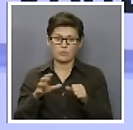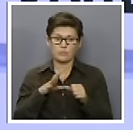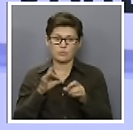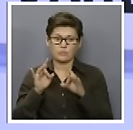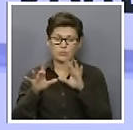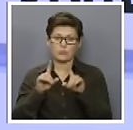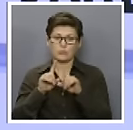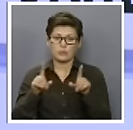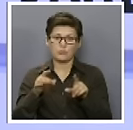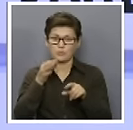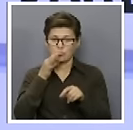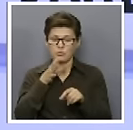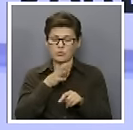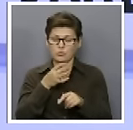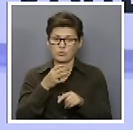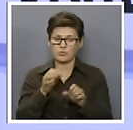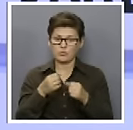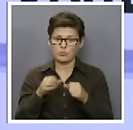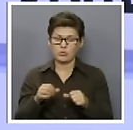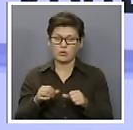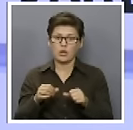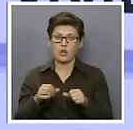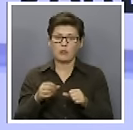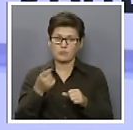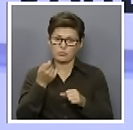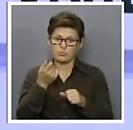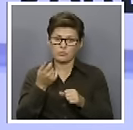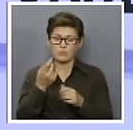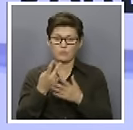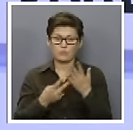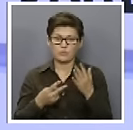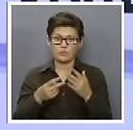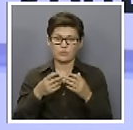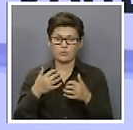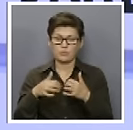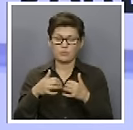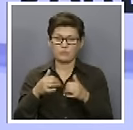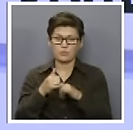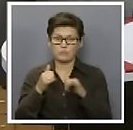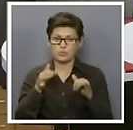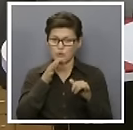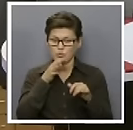жарнаманы керемет қой жасап қойдық деп айтуға тағы болмайды. Жарнамамыз ақсап жатыр деп оны айта алмайсыз, себебі бұл даму